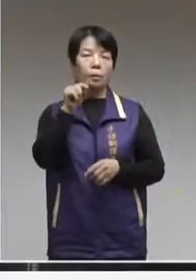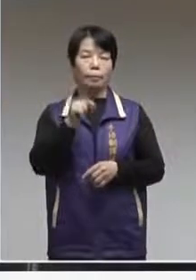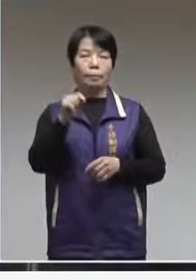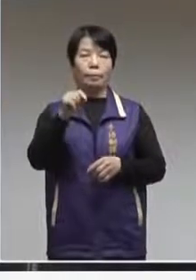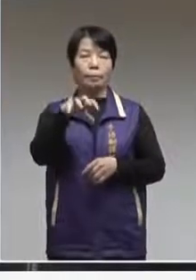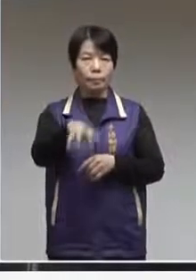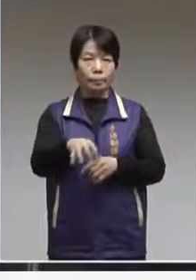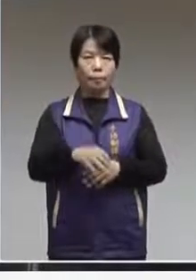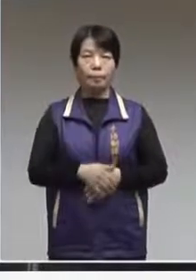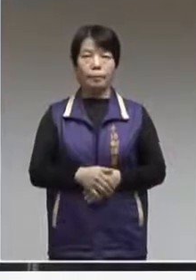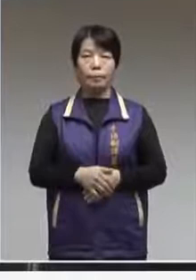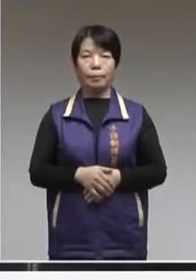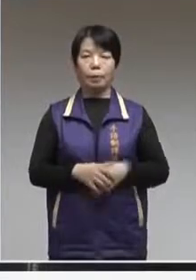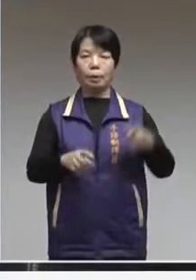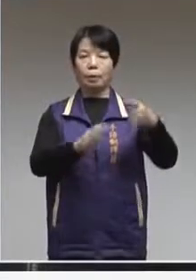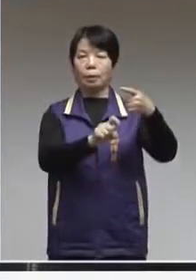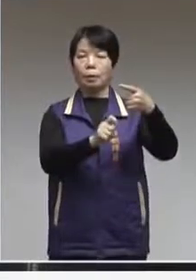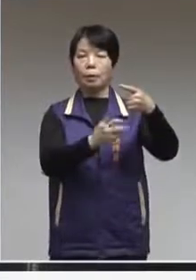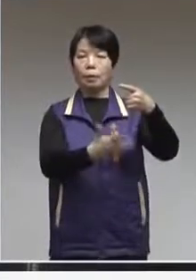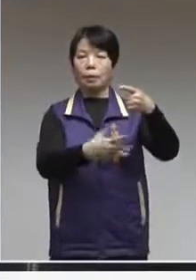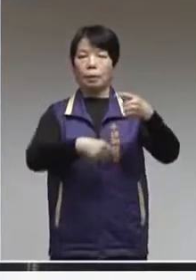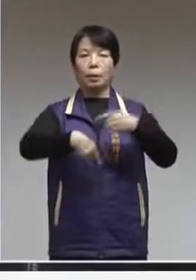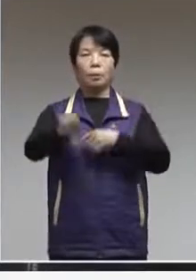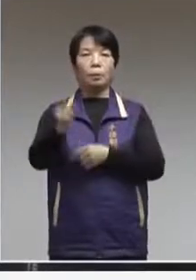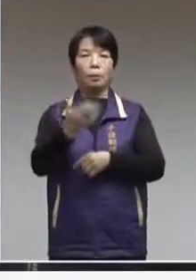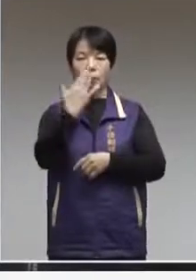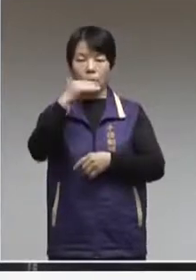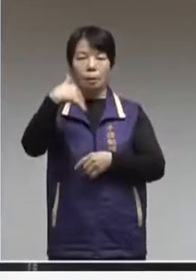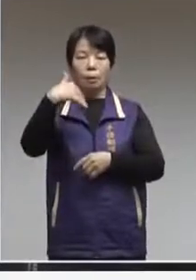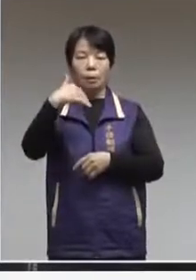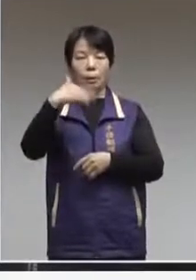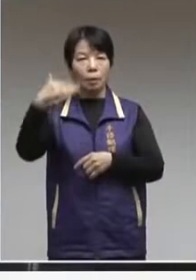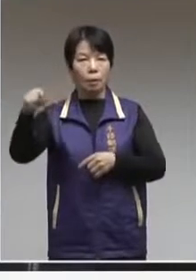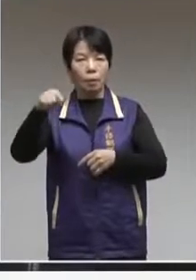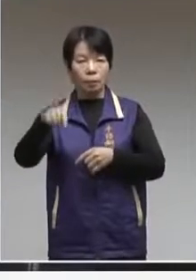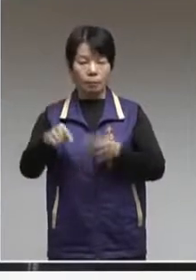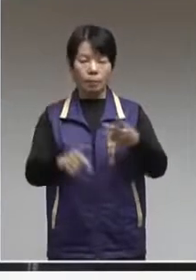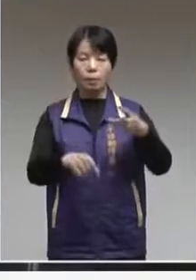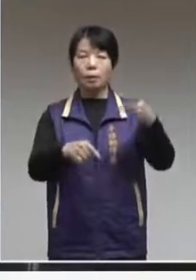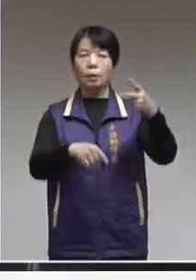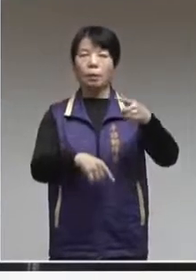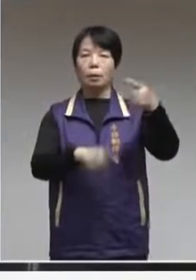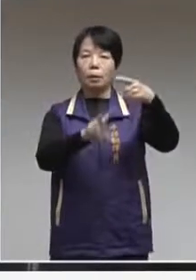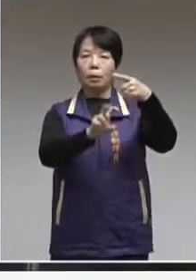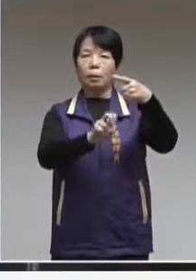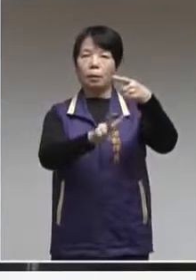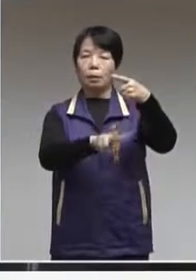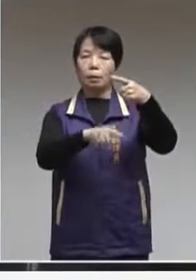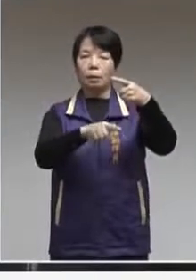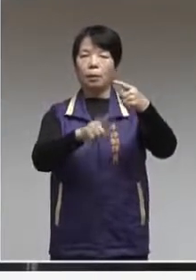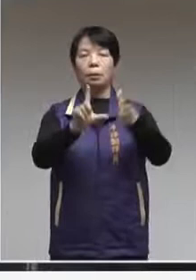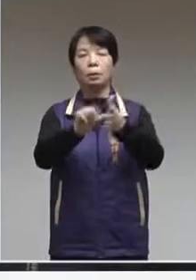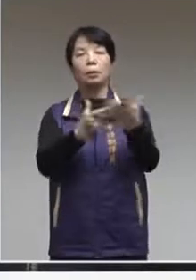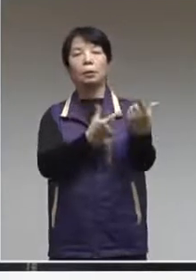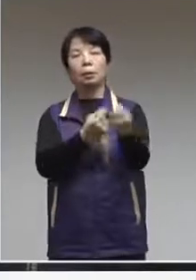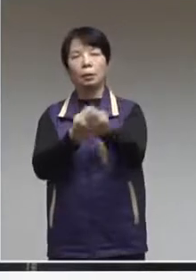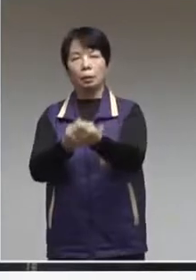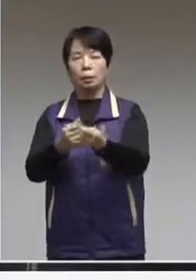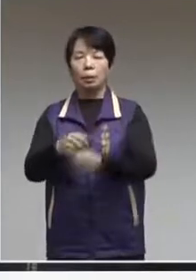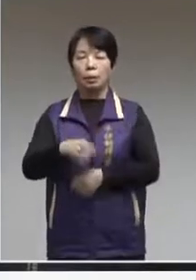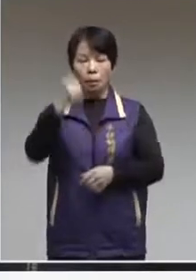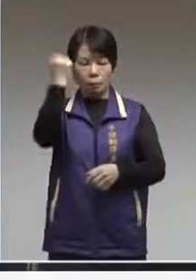有在18号也到三民区的八方云集哈，那19到22，大概时间很固定，大概都